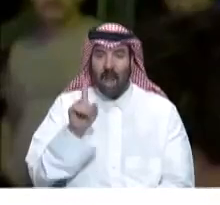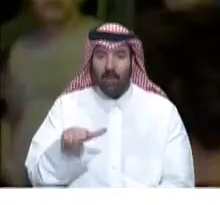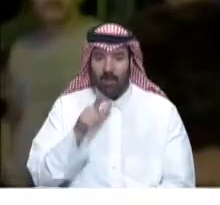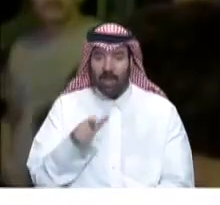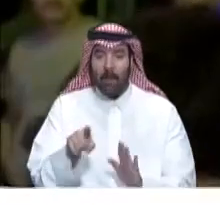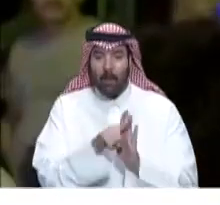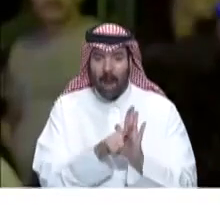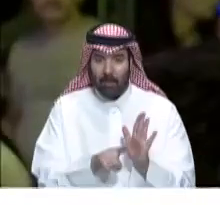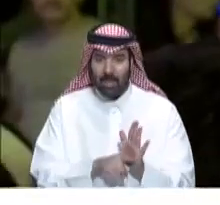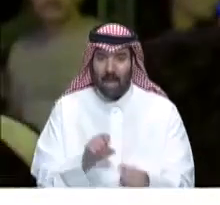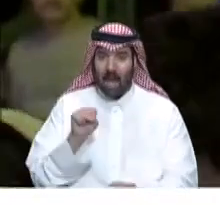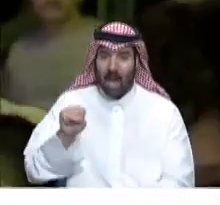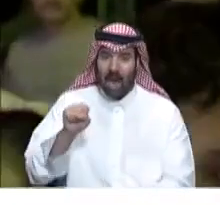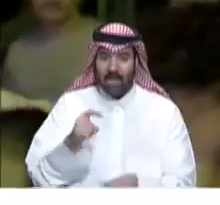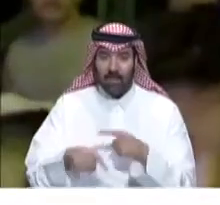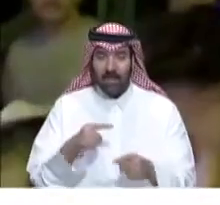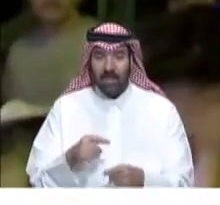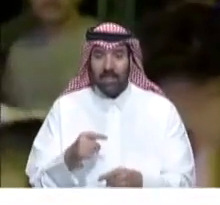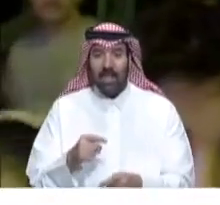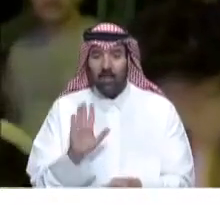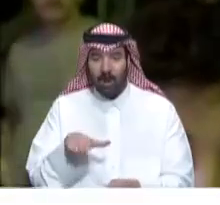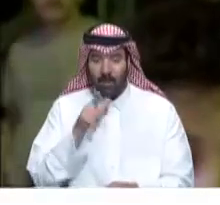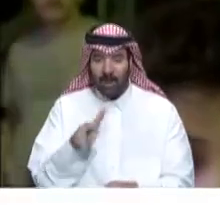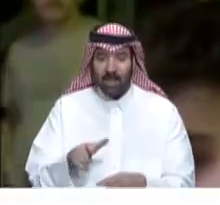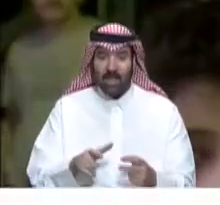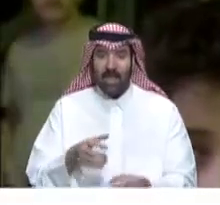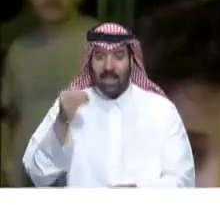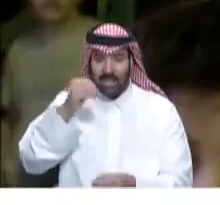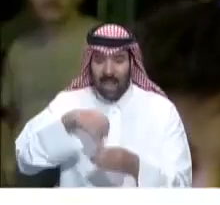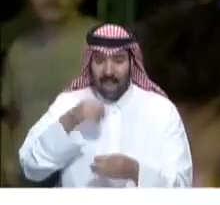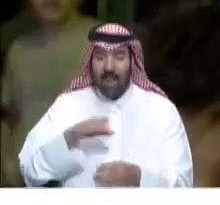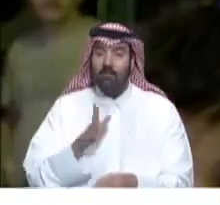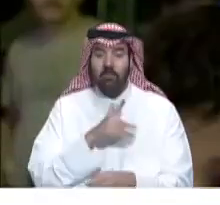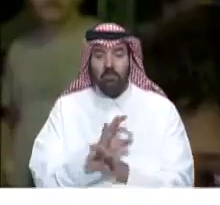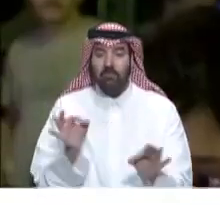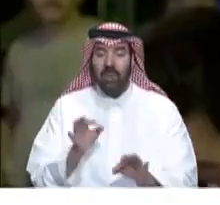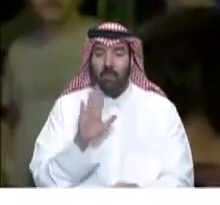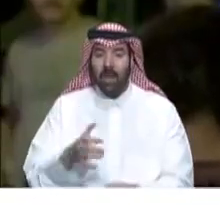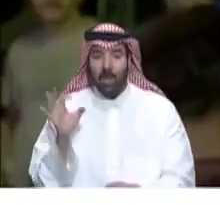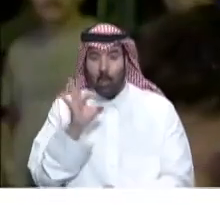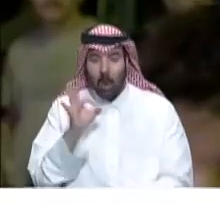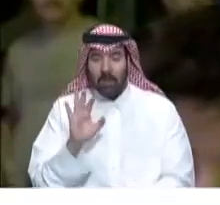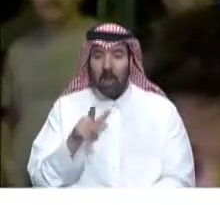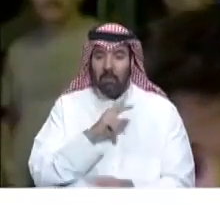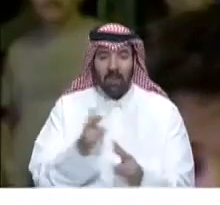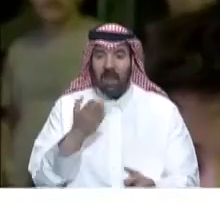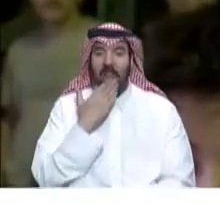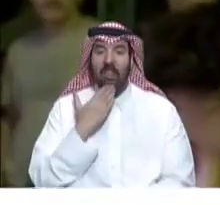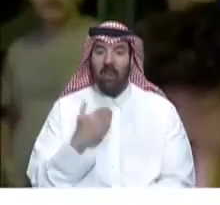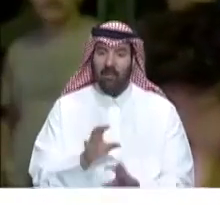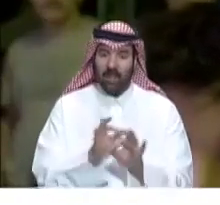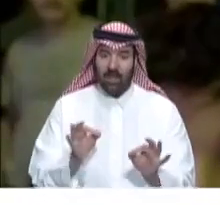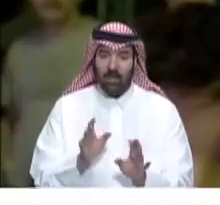لها برنامج خاص، العمالة متواجدين، سلات النظافة أكرمكم الله، دورات المياه، كل شيء إن شاء